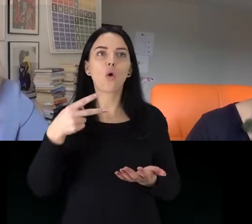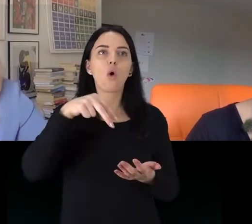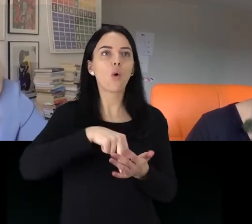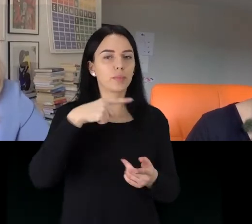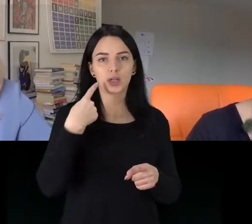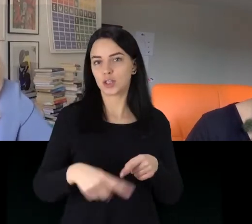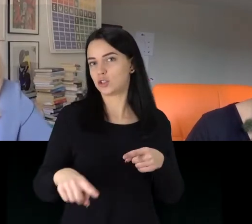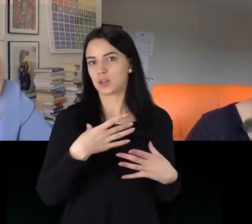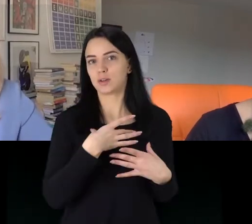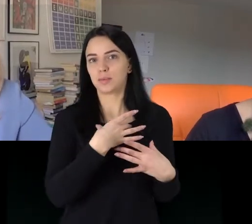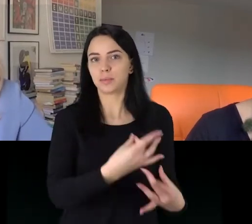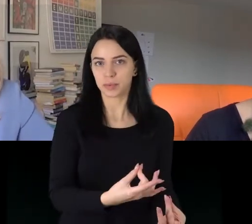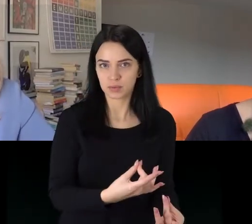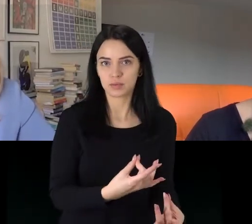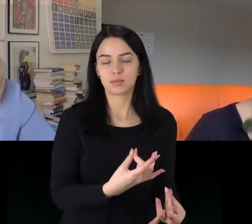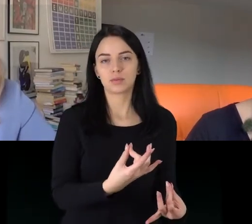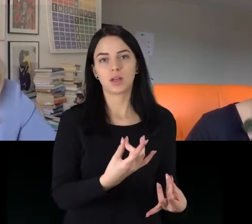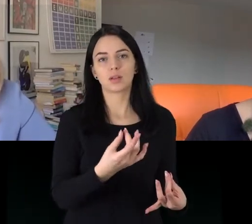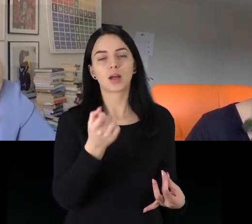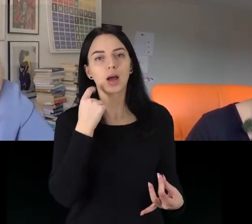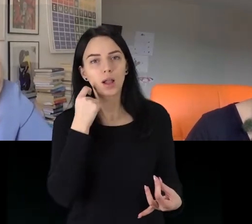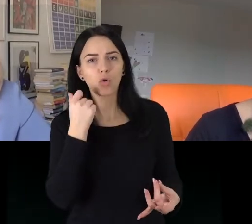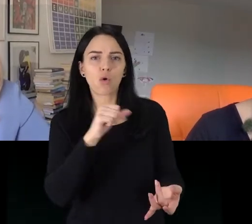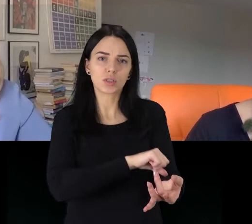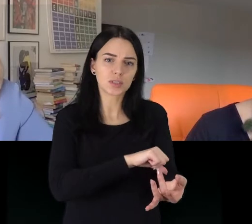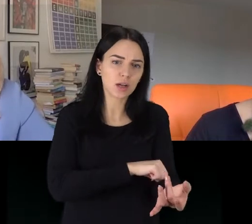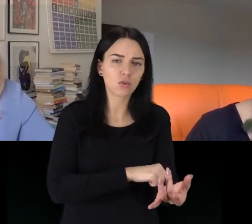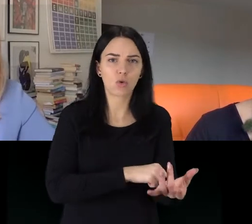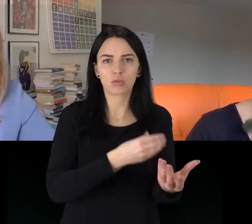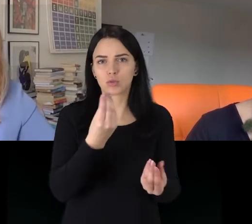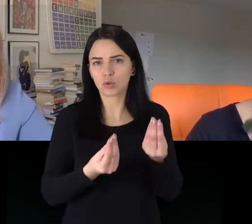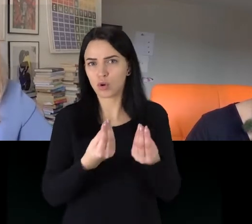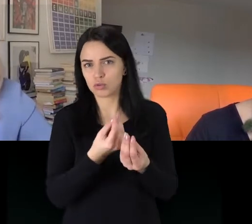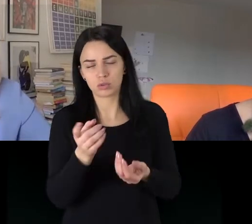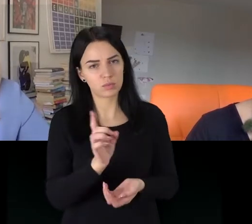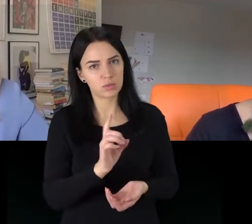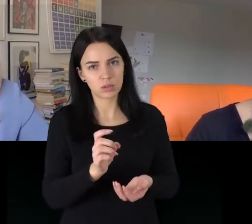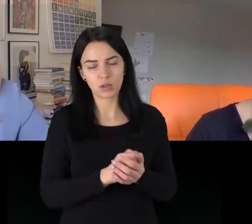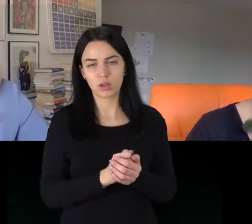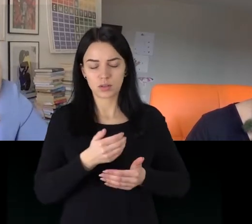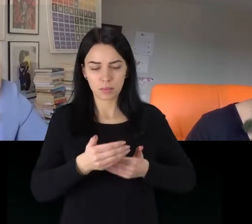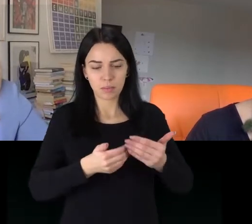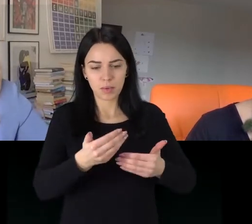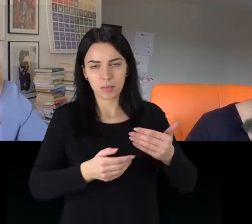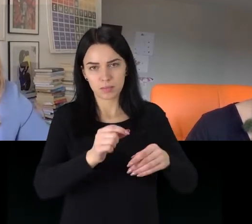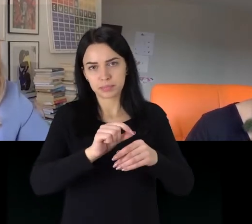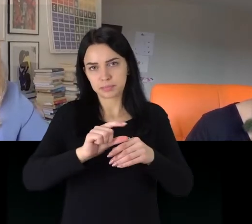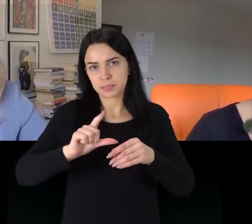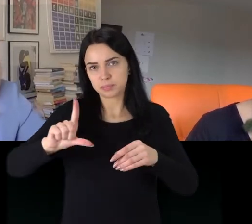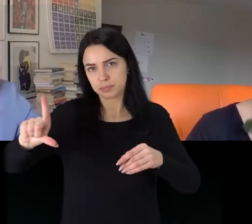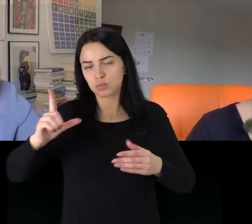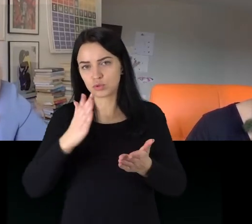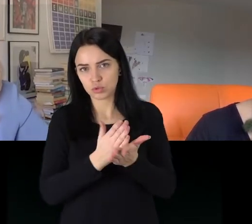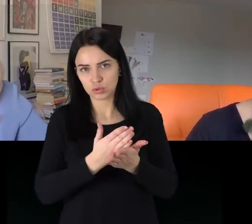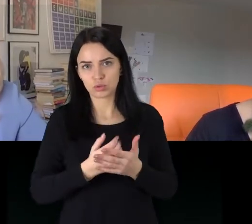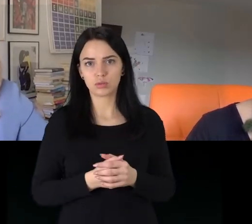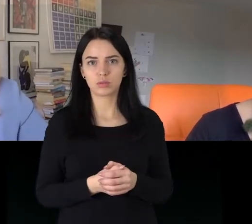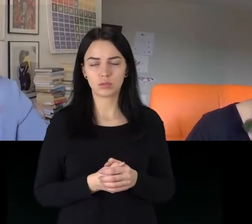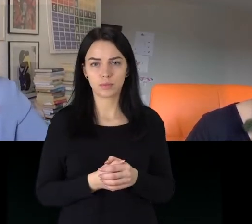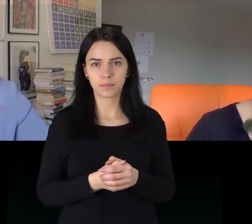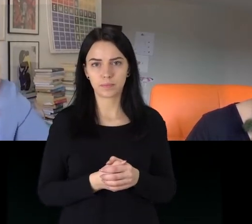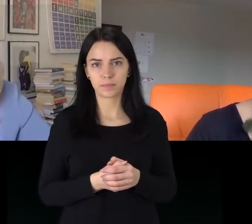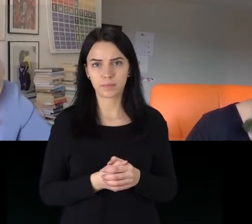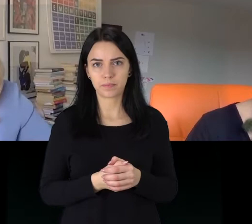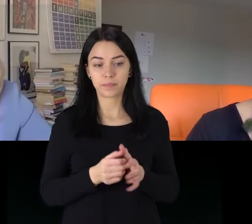lošimo ar ten kokios pornografijos. Ne, tai yra iš lėto vykstantis reikalai, kada vyksta tos mobilizacijos, prisitaikymo fazės